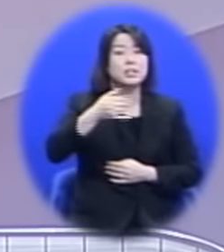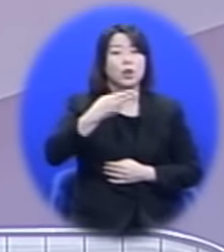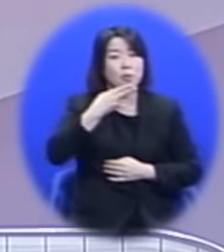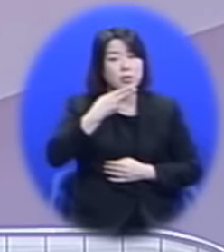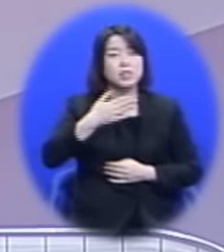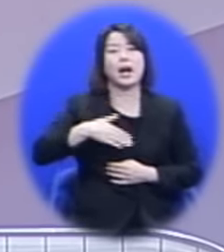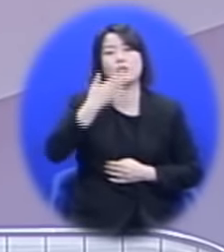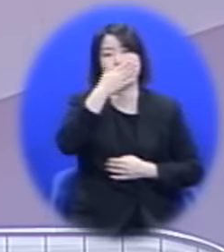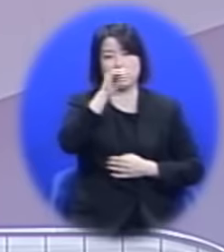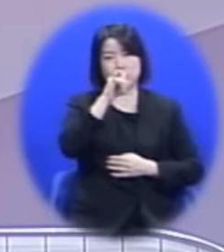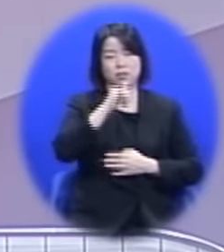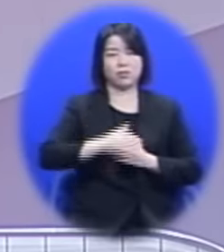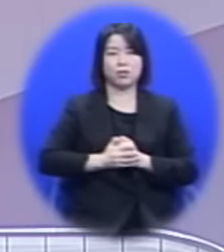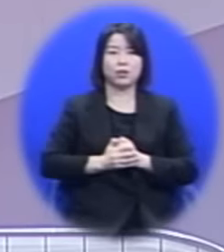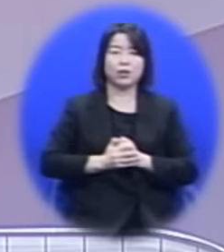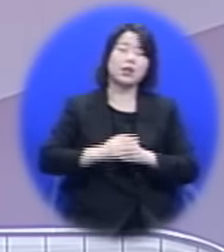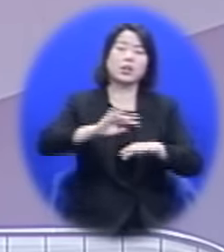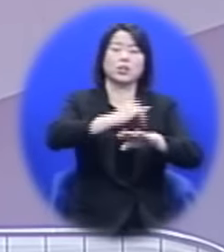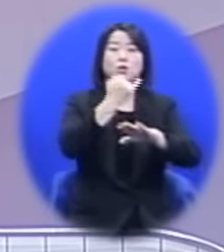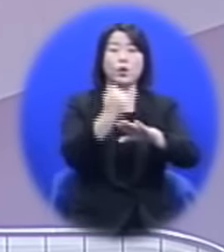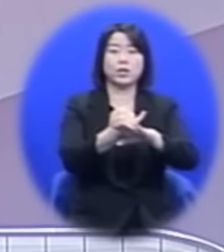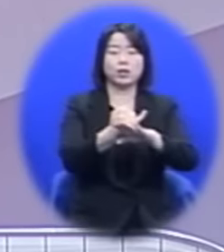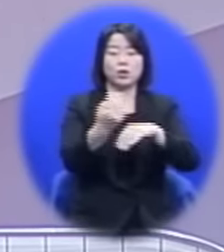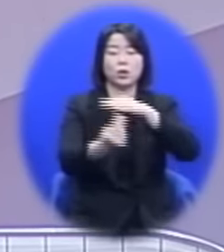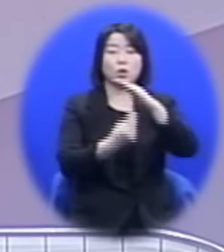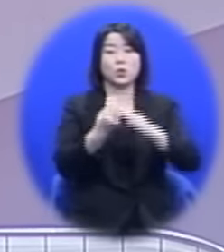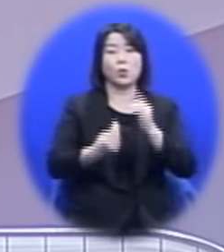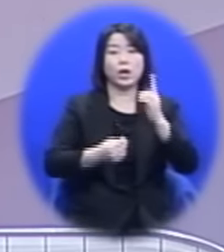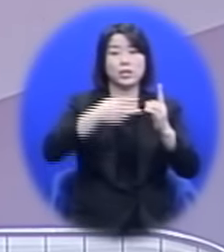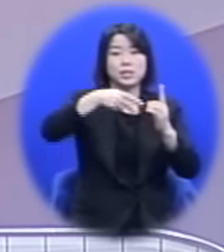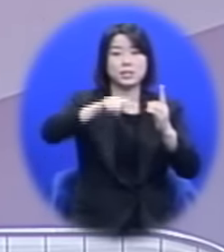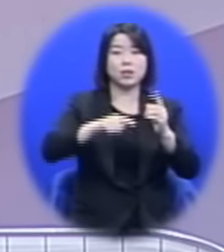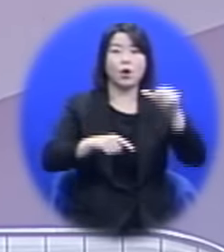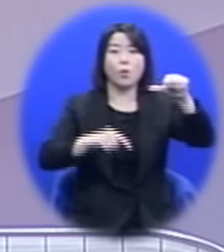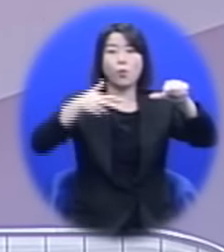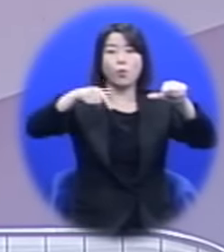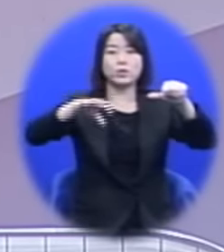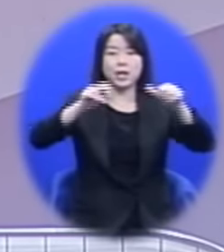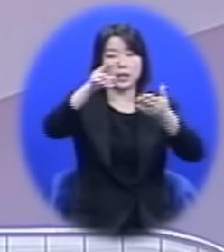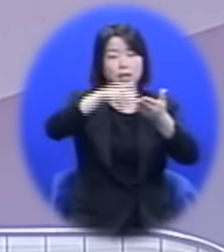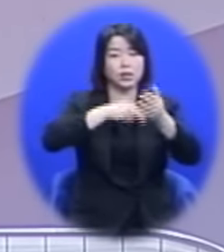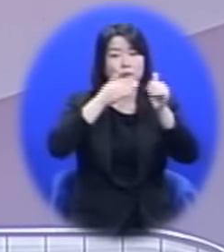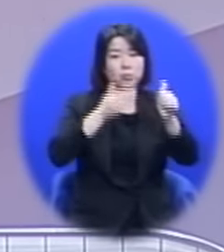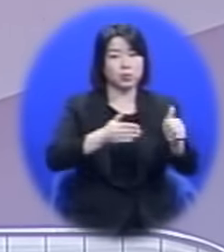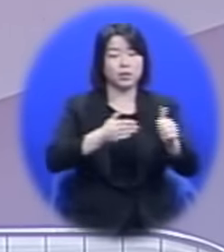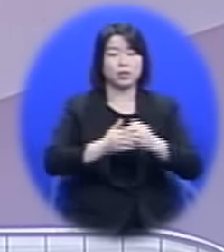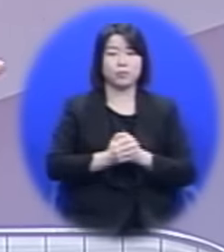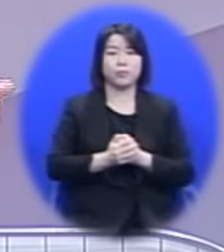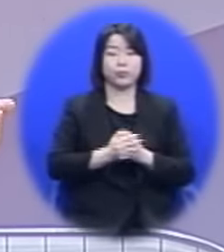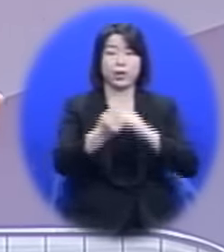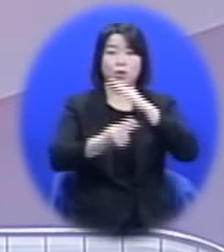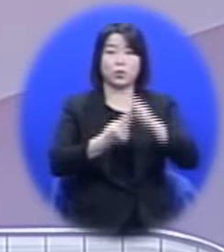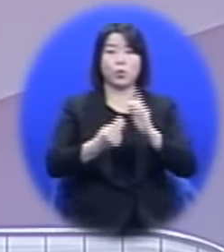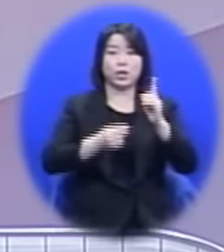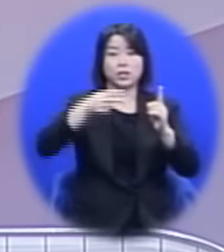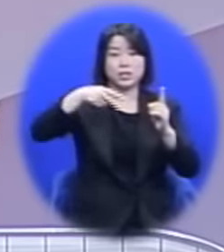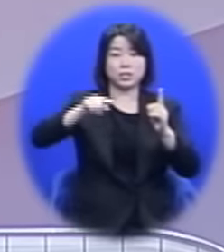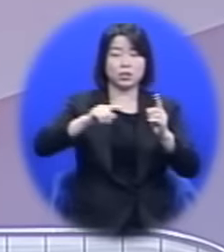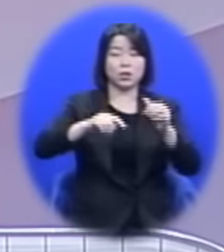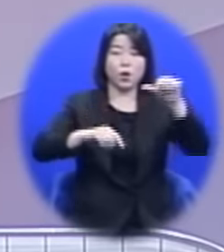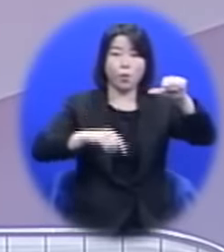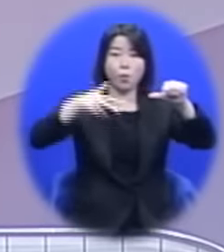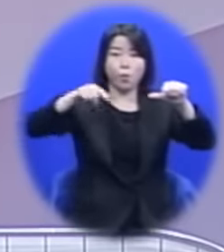있습니다. 여왕이여, 요한일서 5장을 읽어보소서. 여러분, 요한일서 5장을